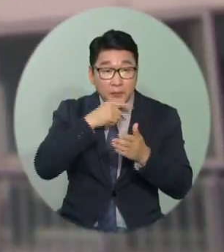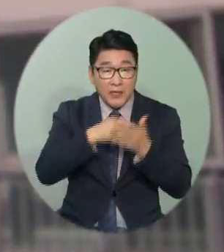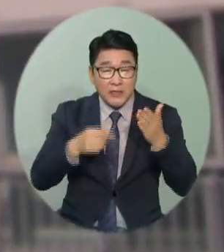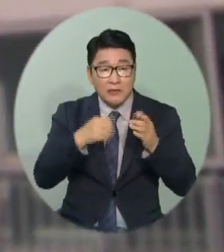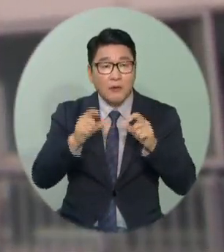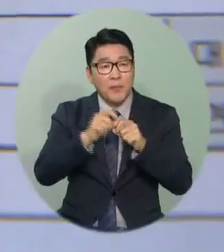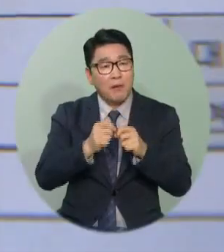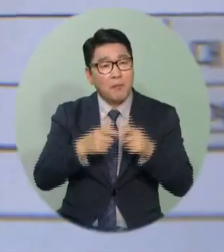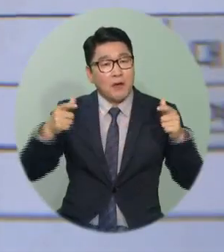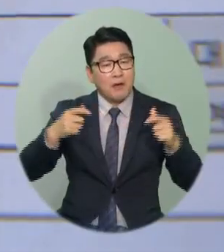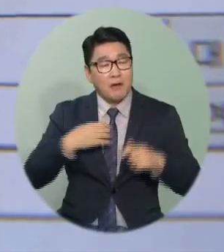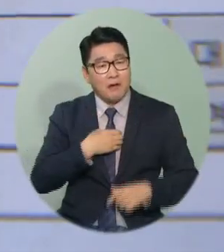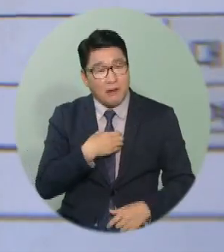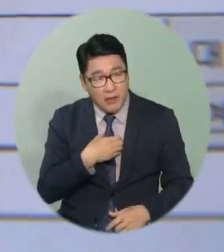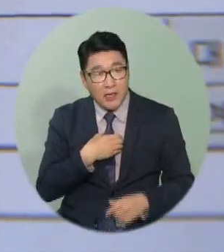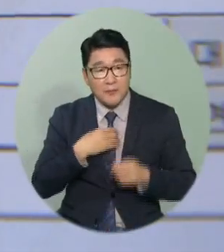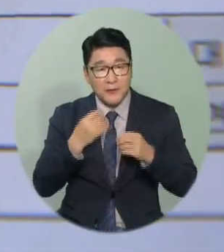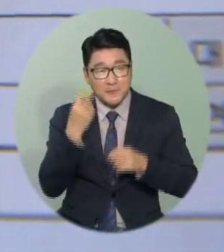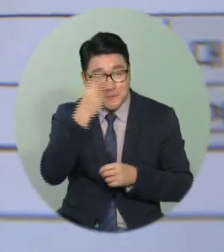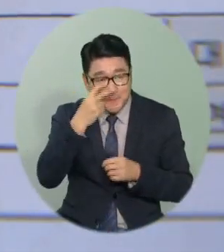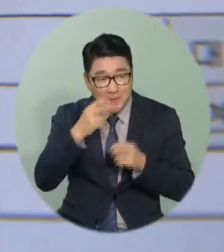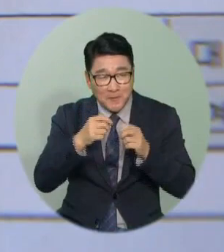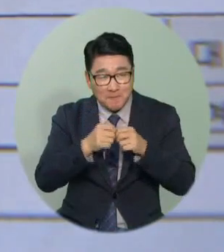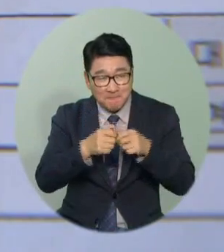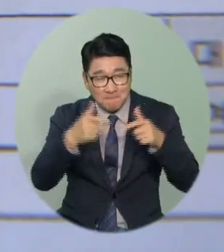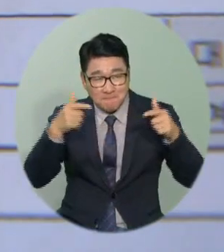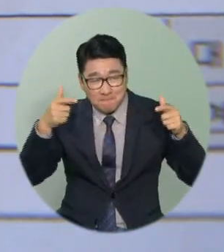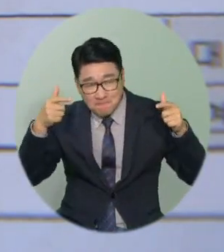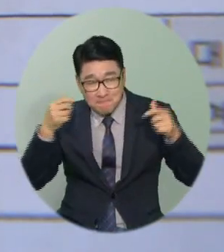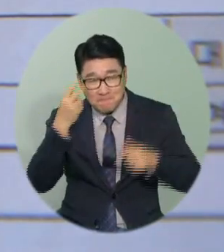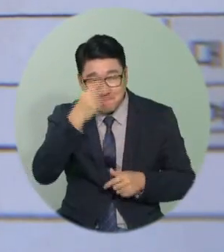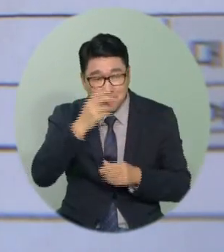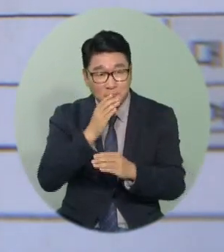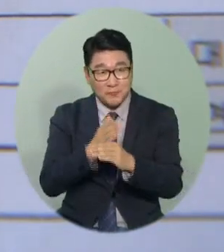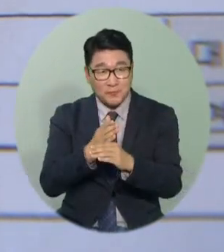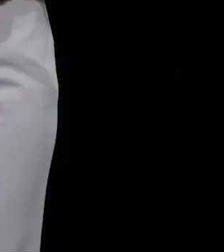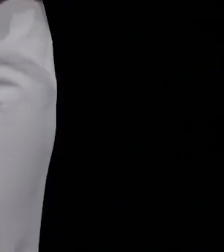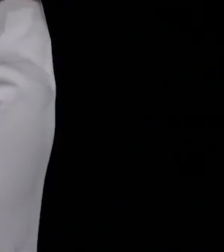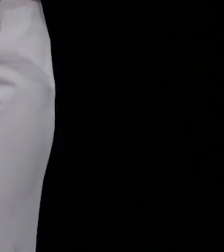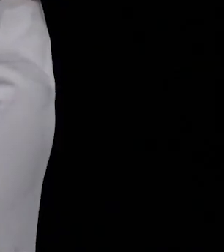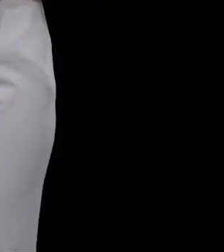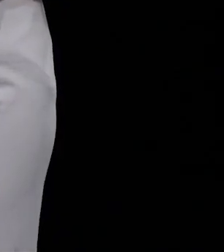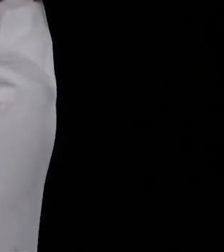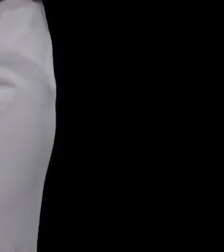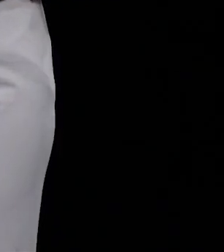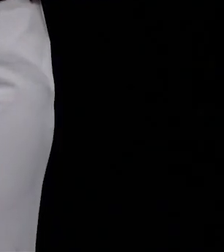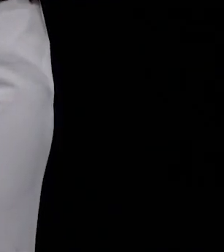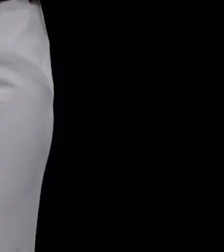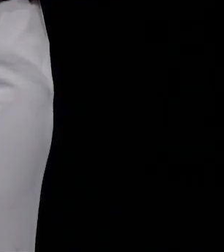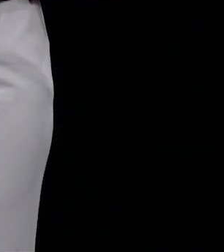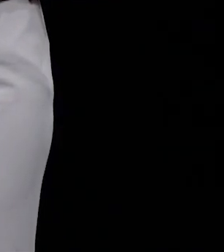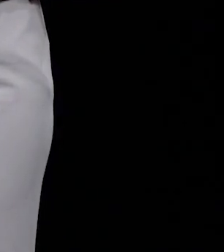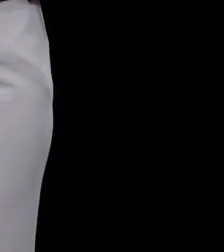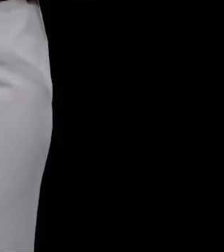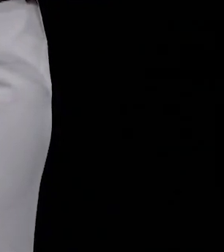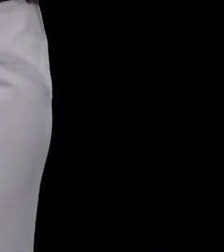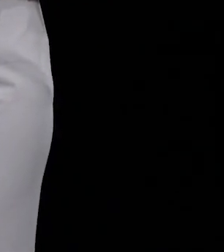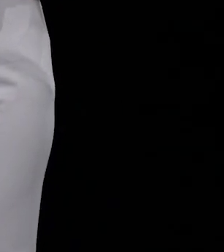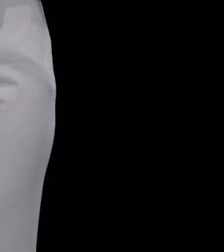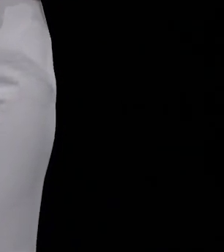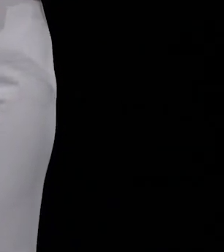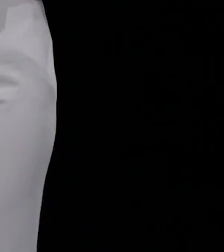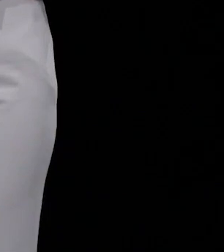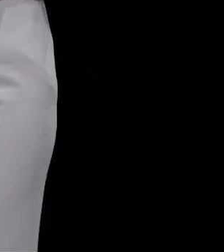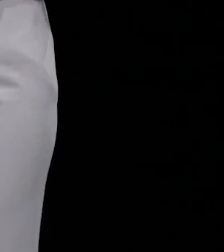더 있을 것으로 보고 수사를 확대하고 있습니다 MBC 뉴스 박정호입니다 언제 어디서나 내손안의